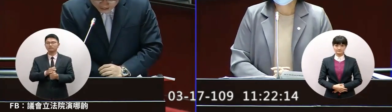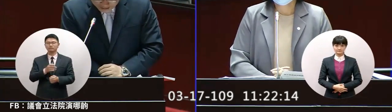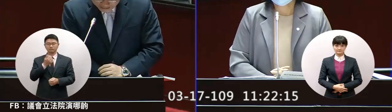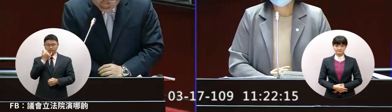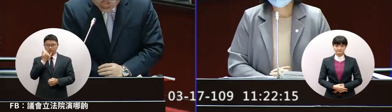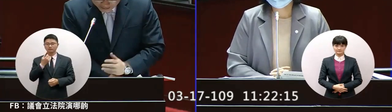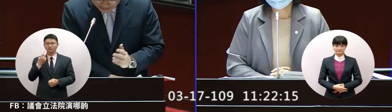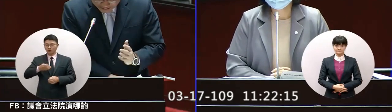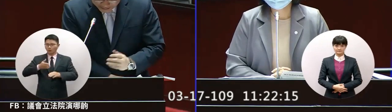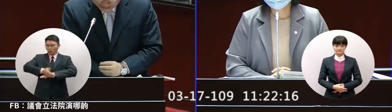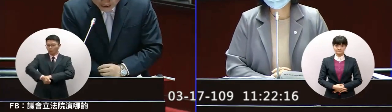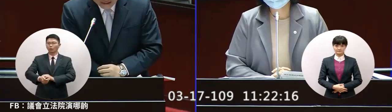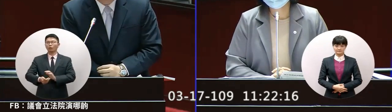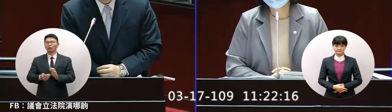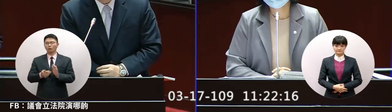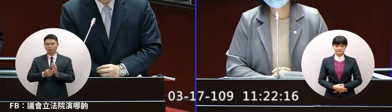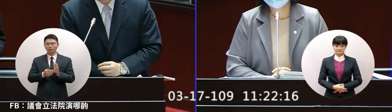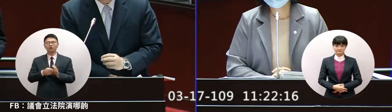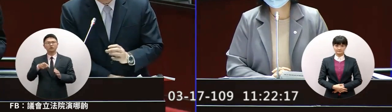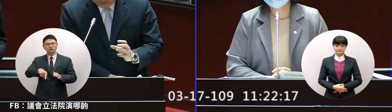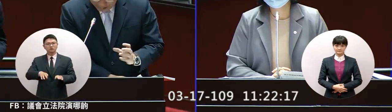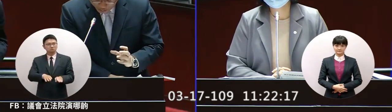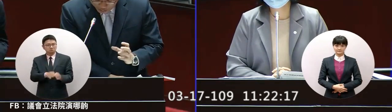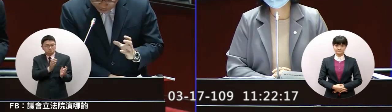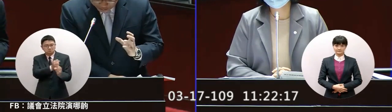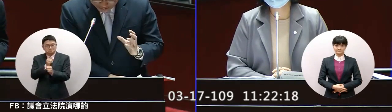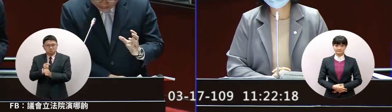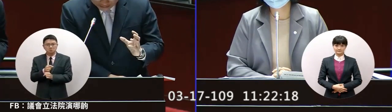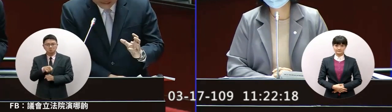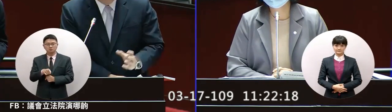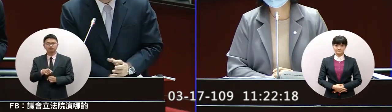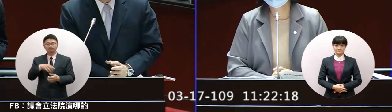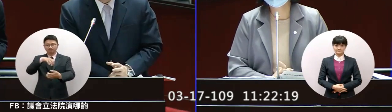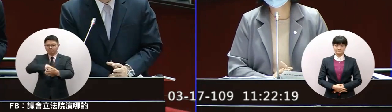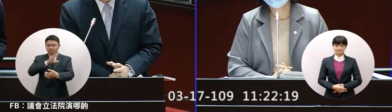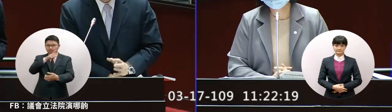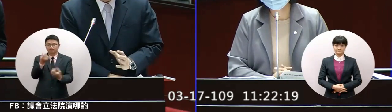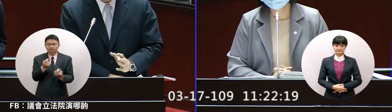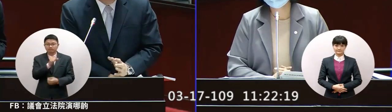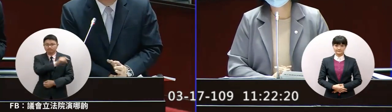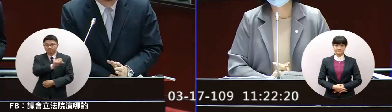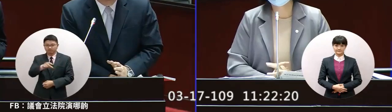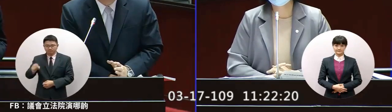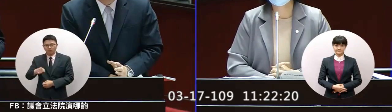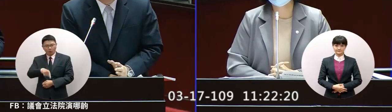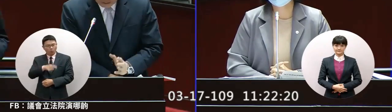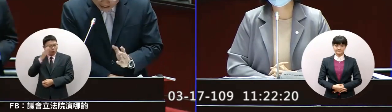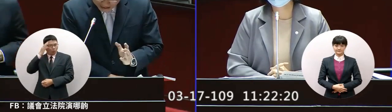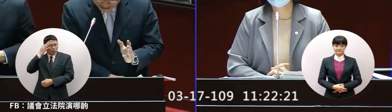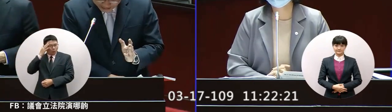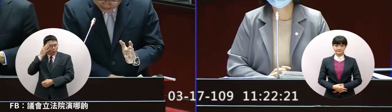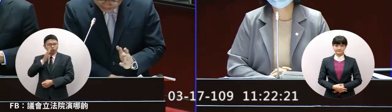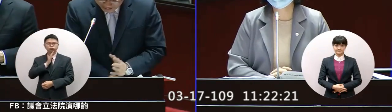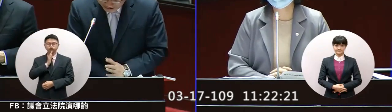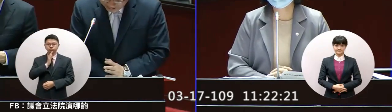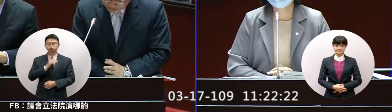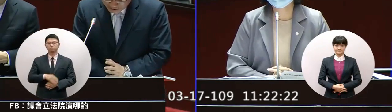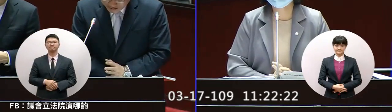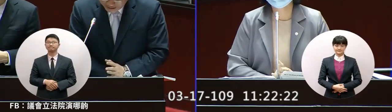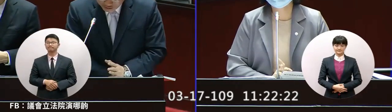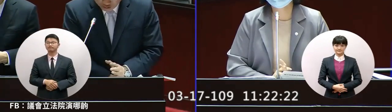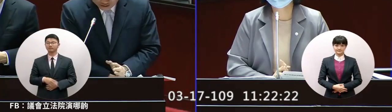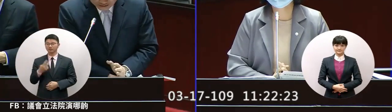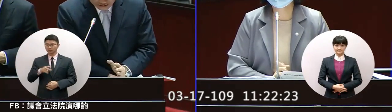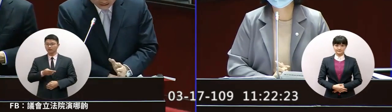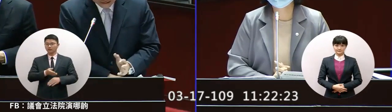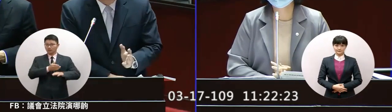哈。那但是在执行上，因为这个包括采购哦，相当的复杂。那我们当然也跟包